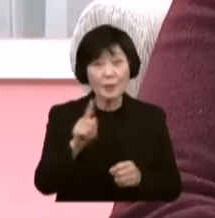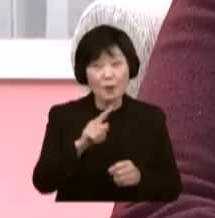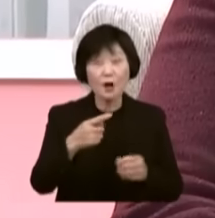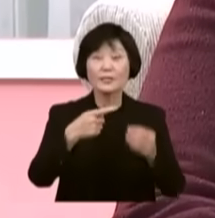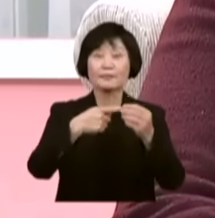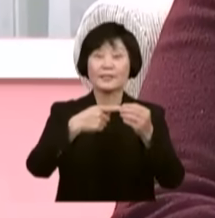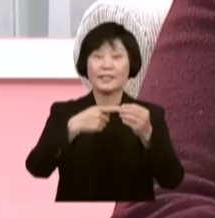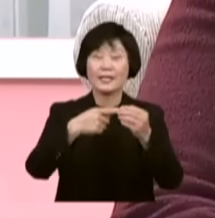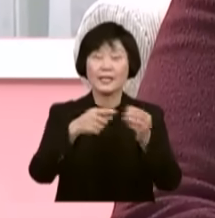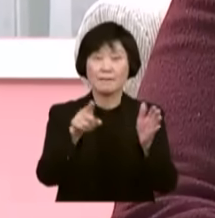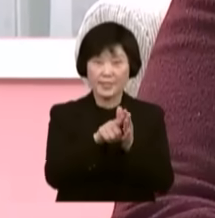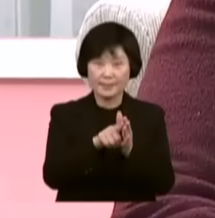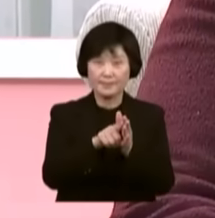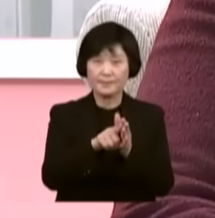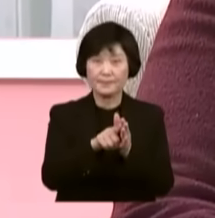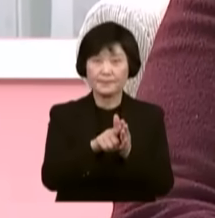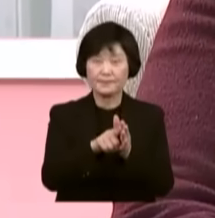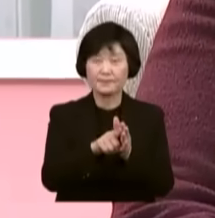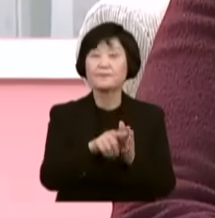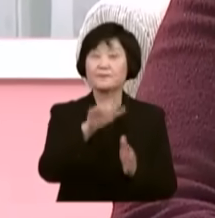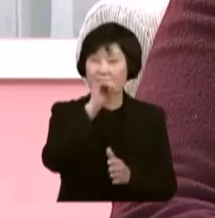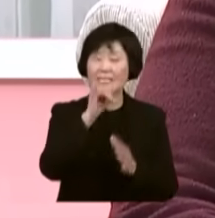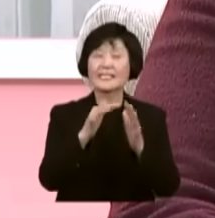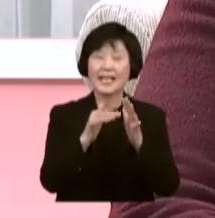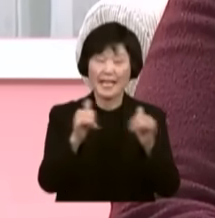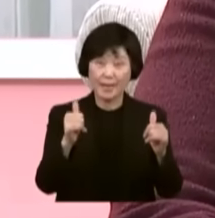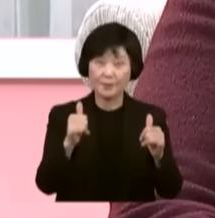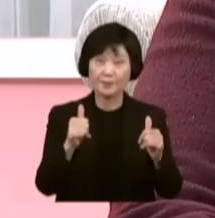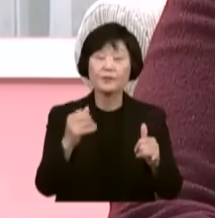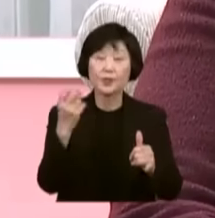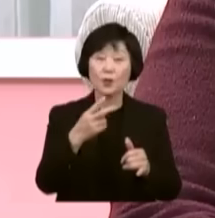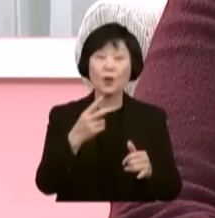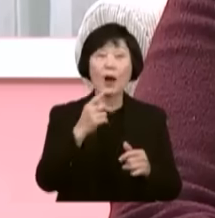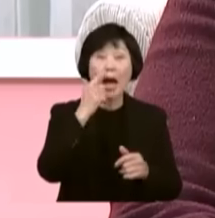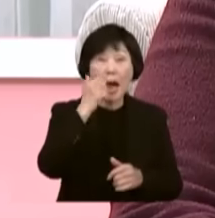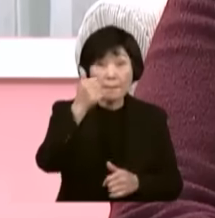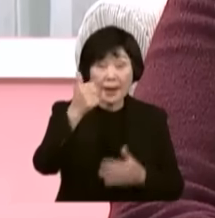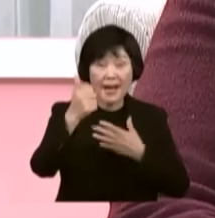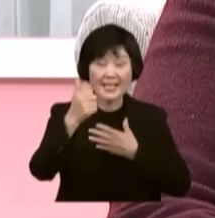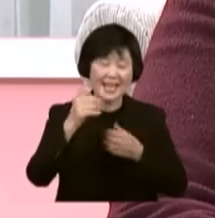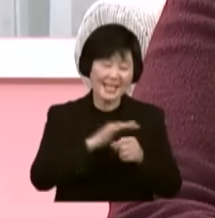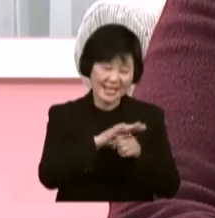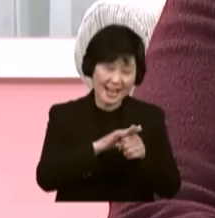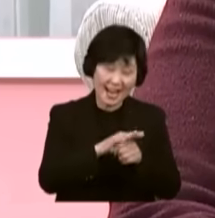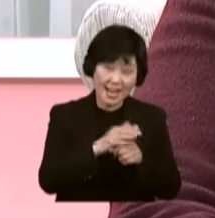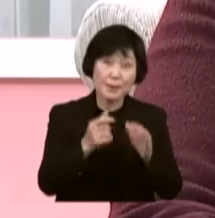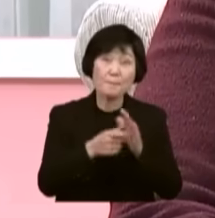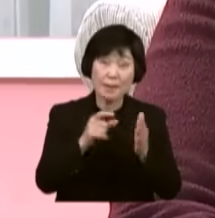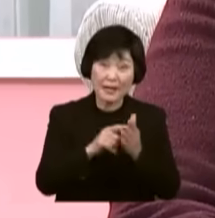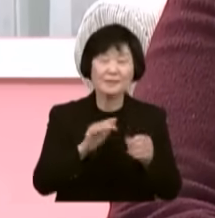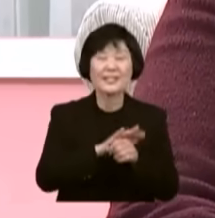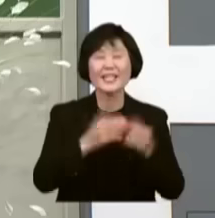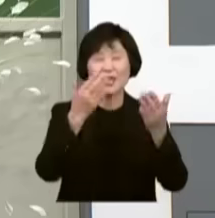신앙심이 있어야 되고 또 아빠가 저를 사랑하는 만큼 사랑해 줄 수 있는 남자. 사랑을 네. 서로 해야 되는 건.